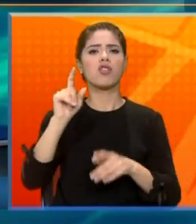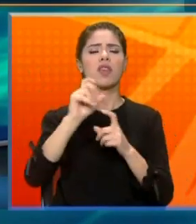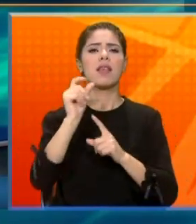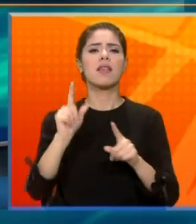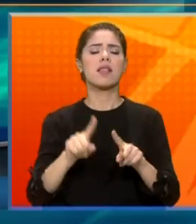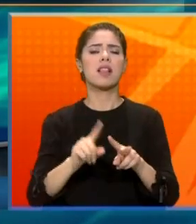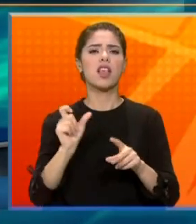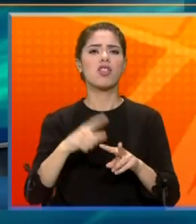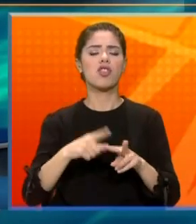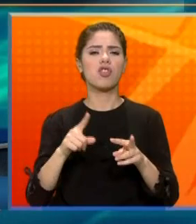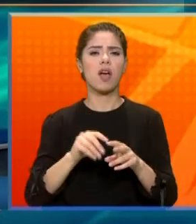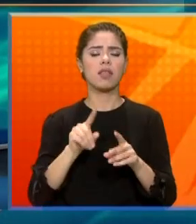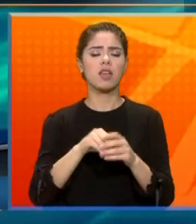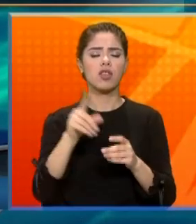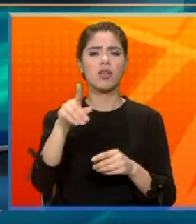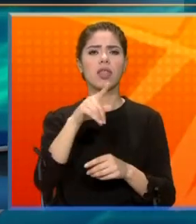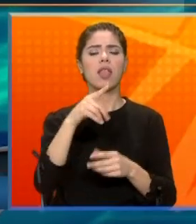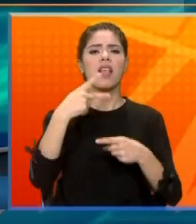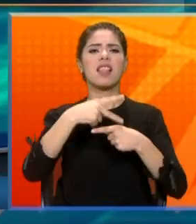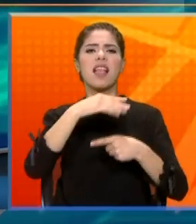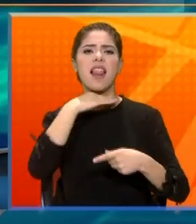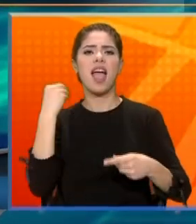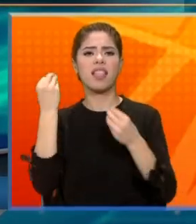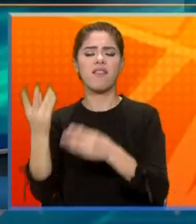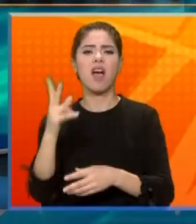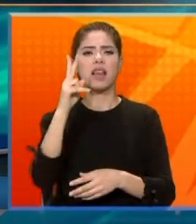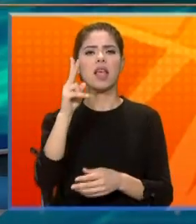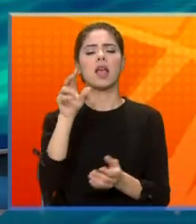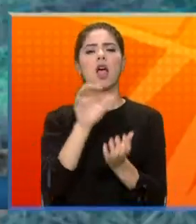yine insan eliyle zehirlenmiş 2 sokak köpeği daha bulundu.